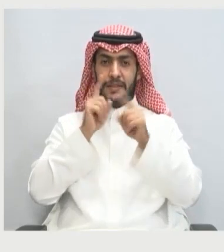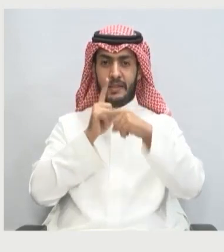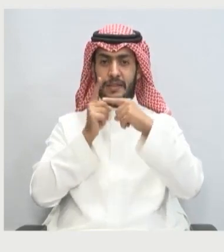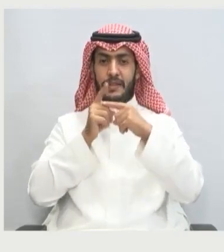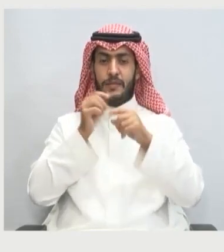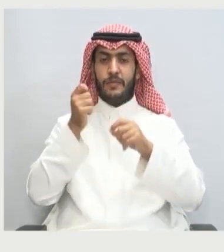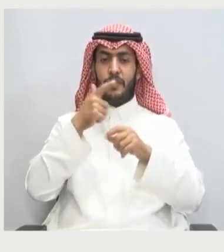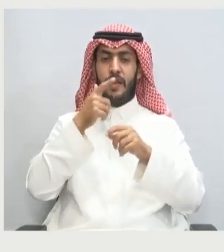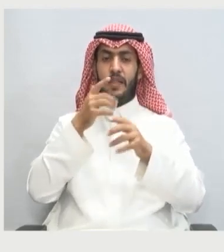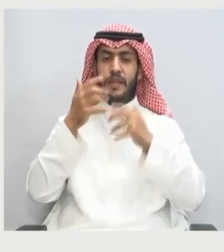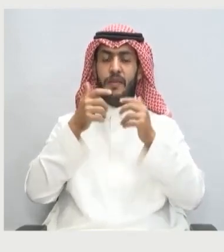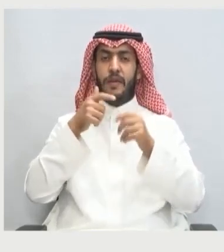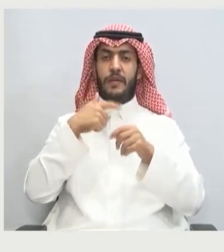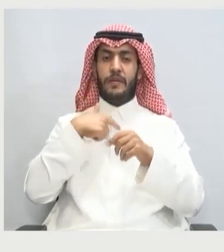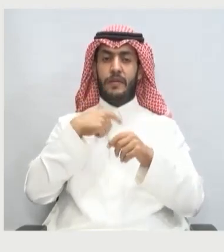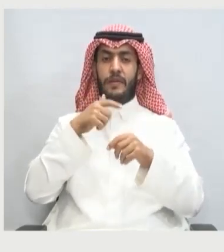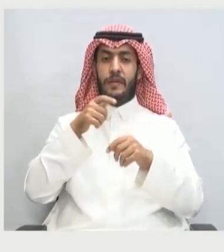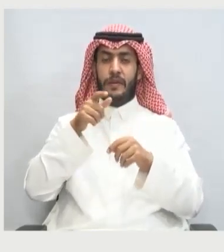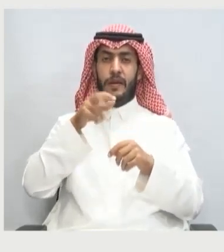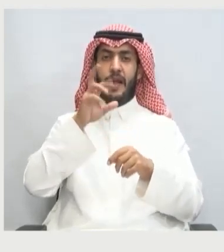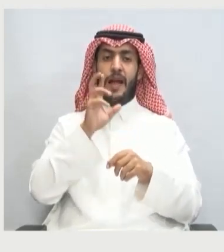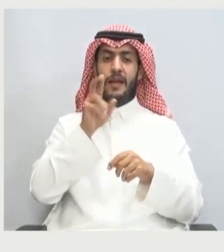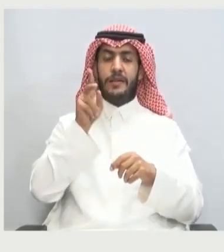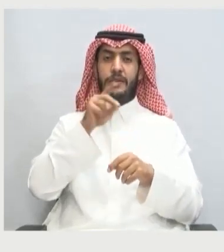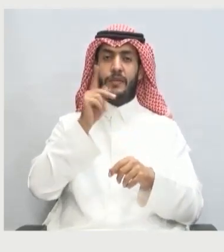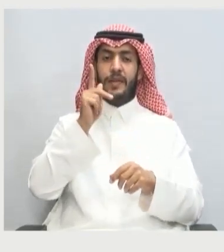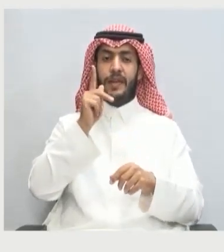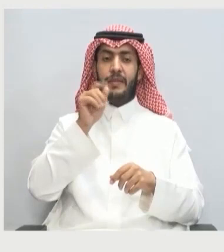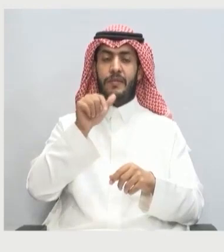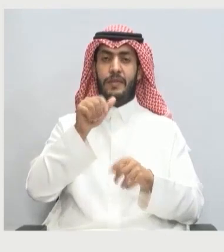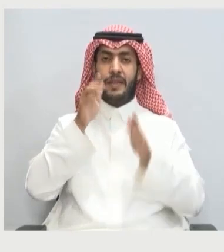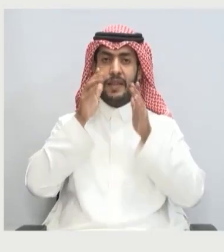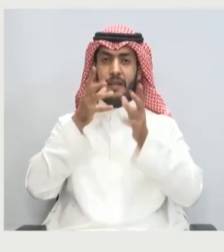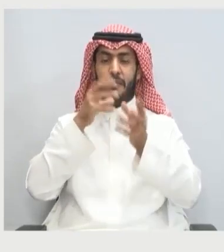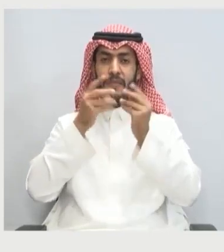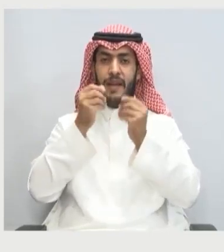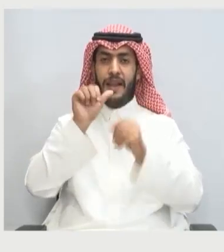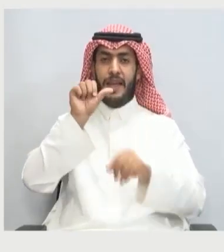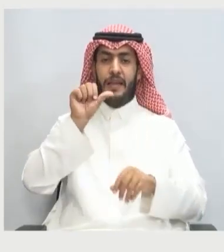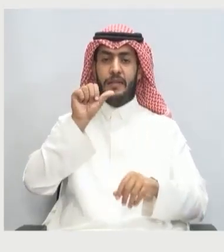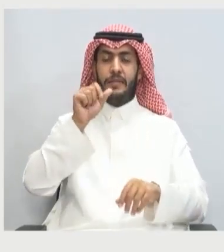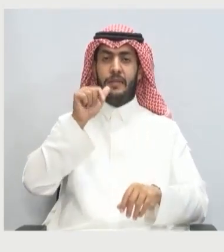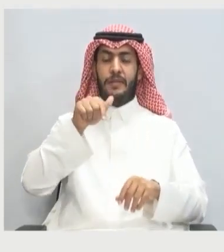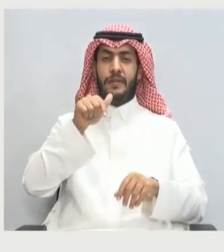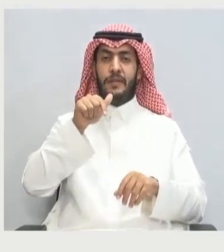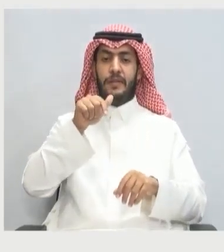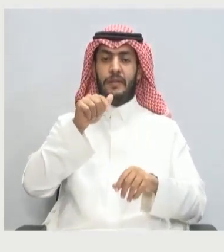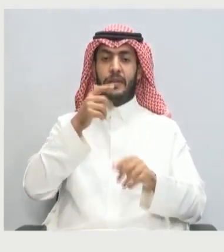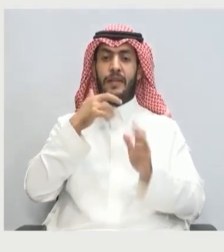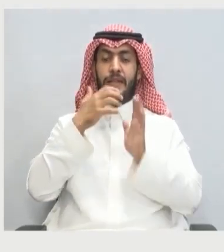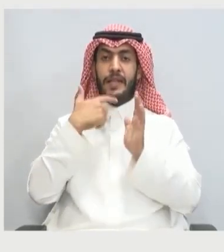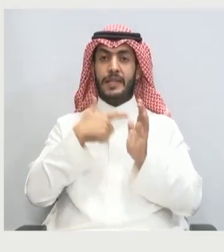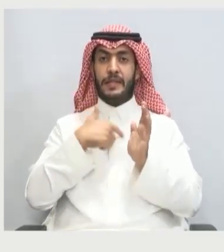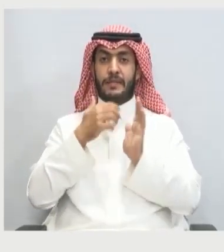التفاعل هذه هي المعادله الرياضيه ار تساوي الك في تركيز الماده المتفاعله اي ان